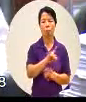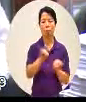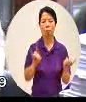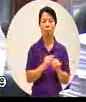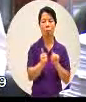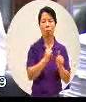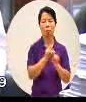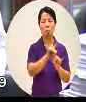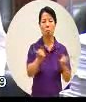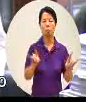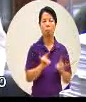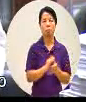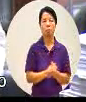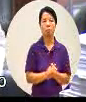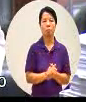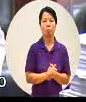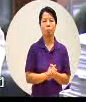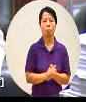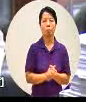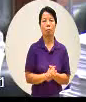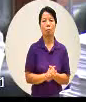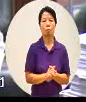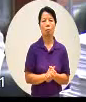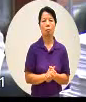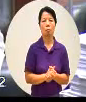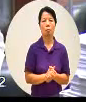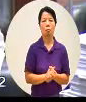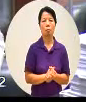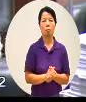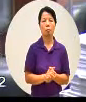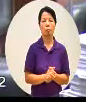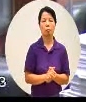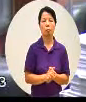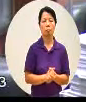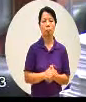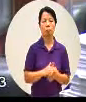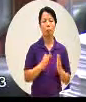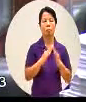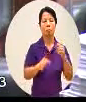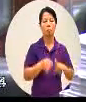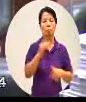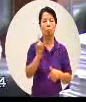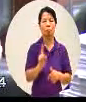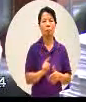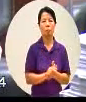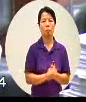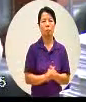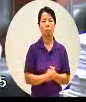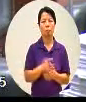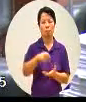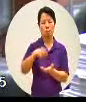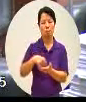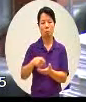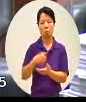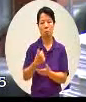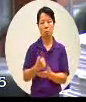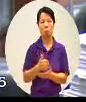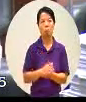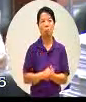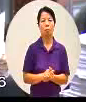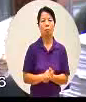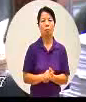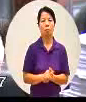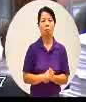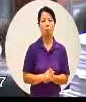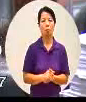的老百姓，骗一寡较唔捌字的。市价是啥？恁搁讲声敢有够大字的呢？吼、